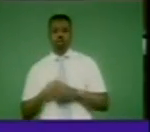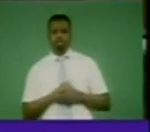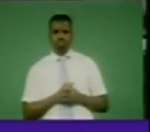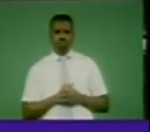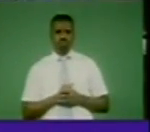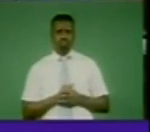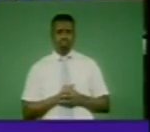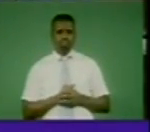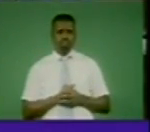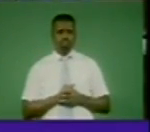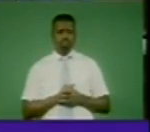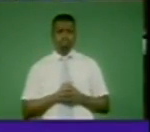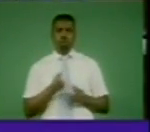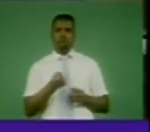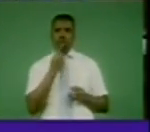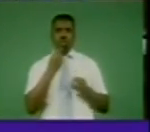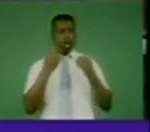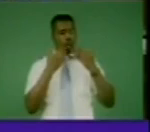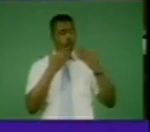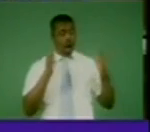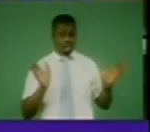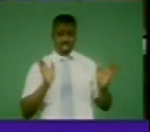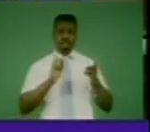Kura za wazi ndio